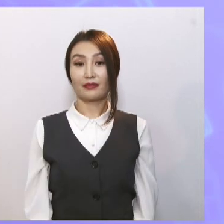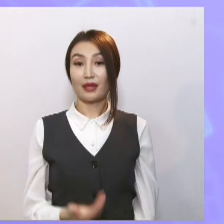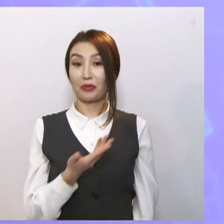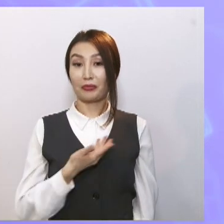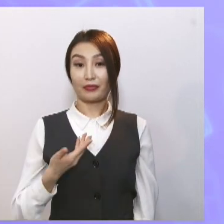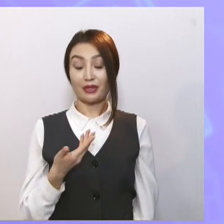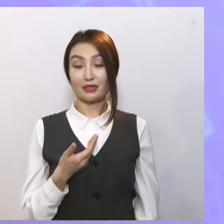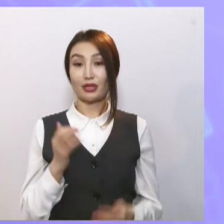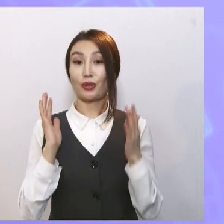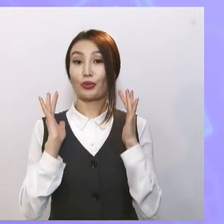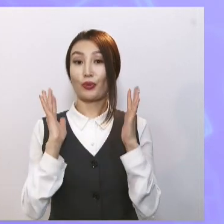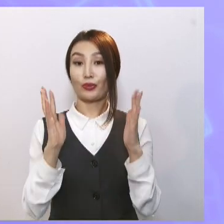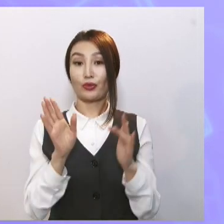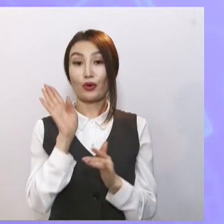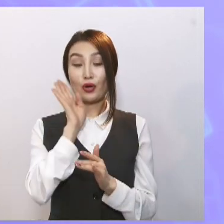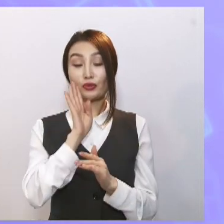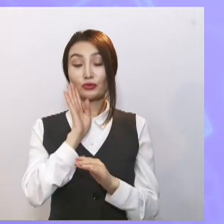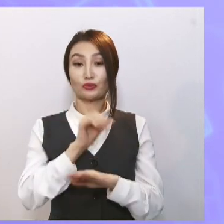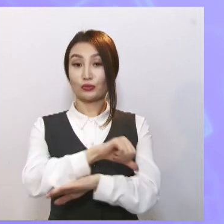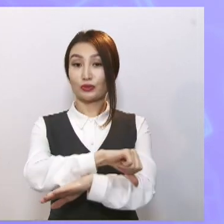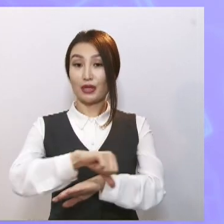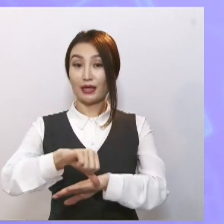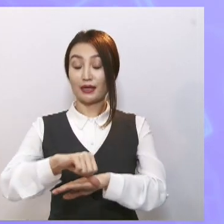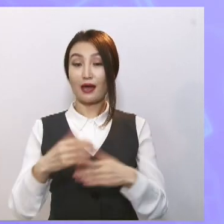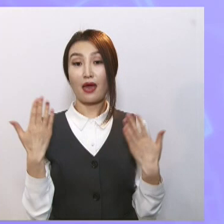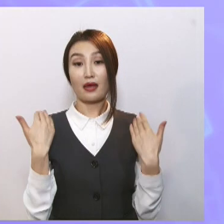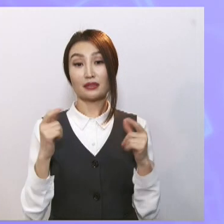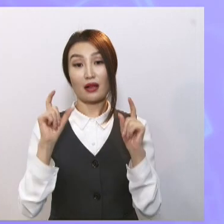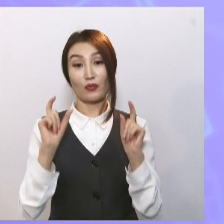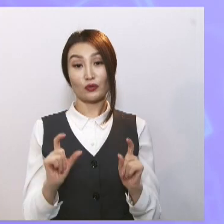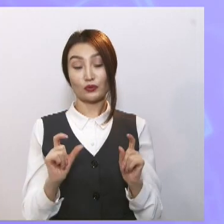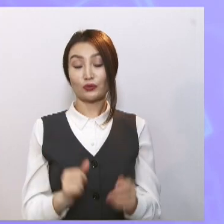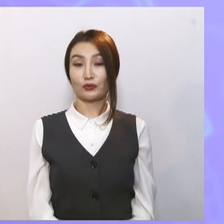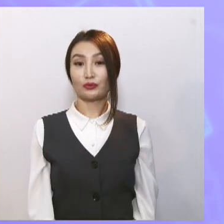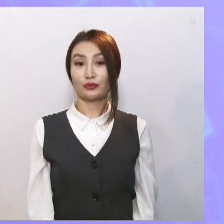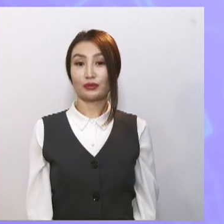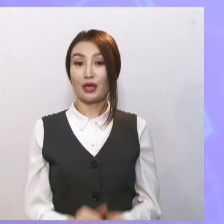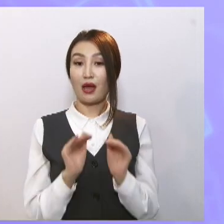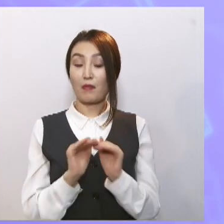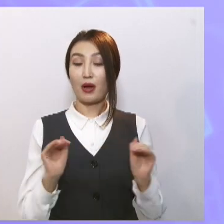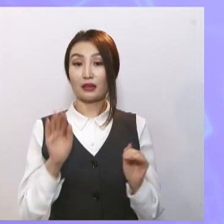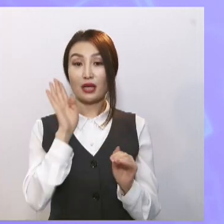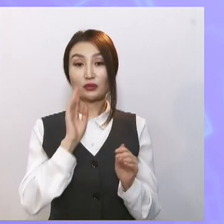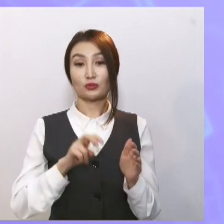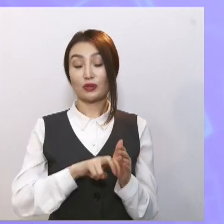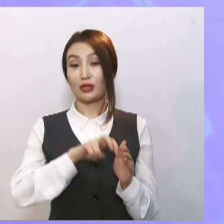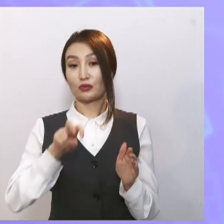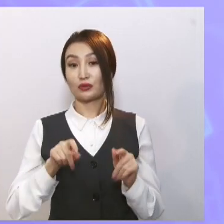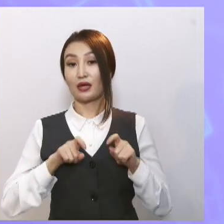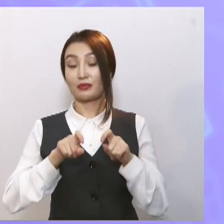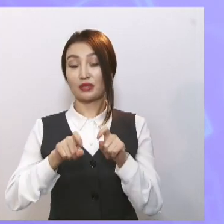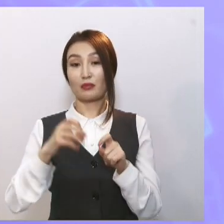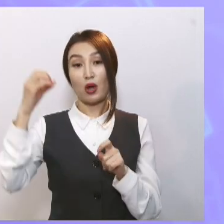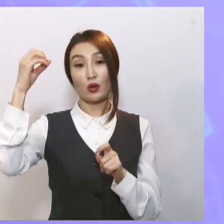Биз токойдогу суунун жээгинде эс алып отурдук. Балдар суудан чуркап чыгып,